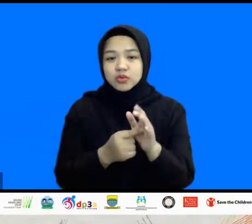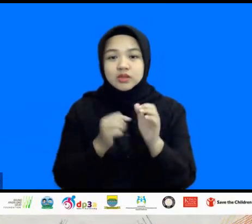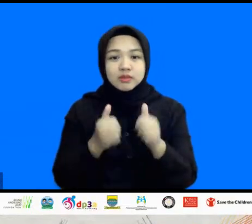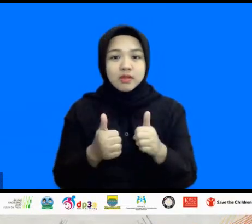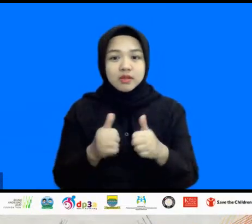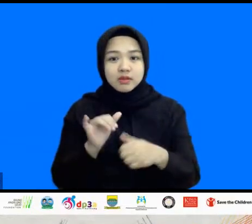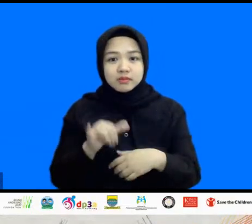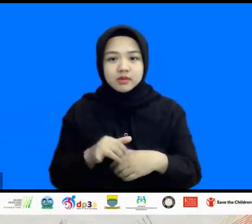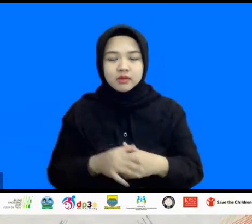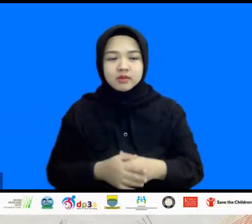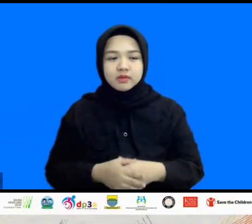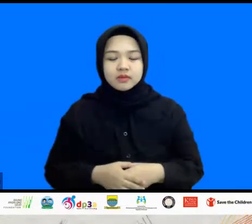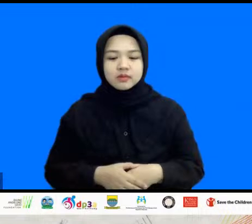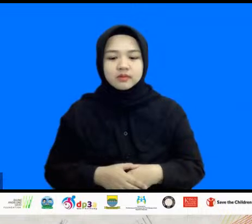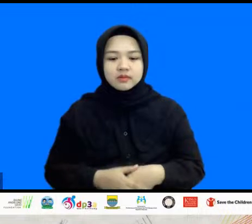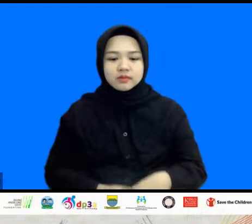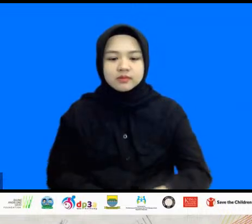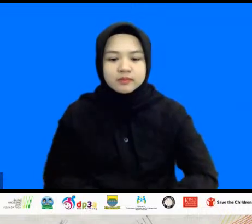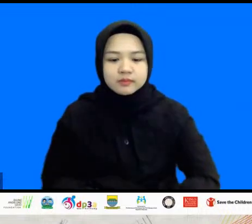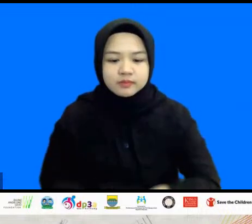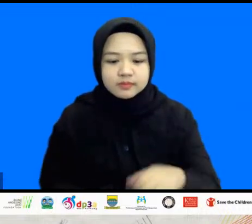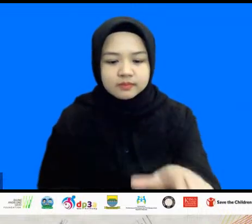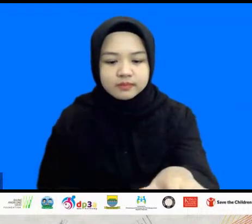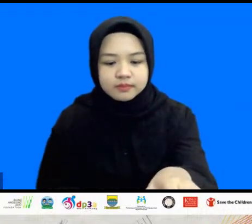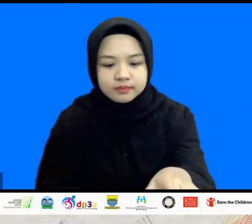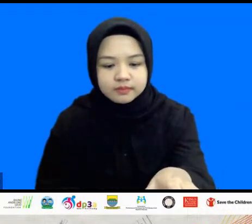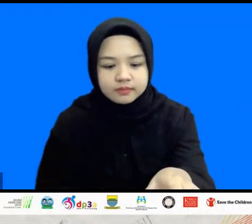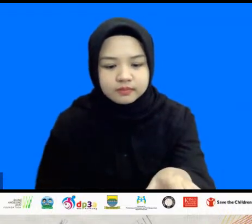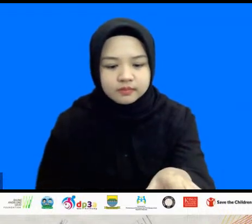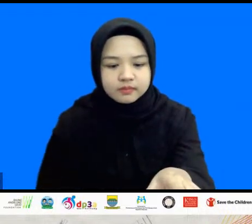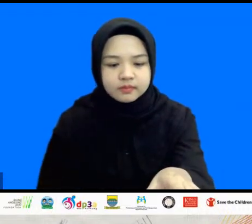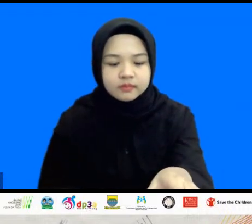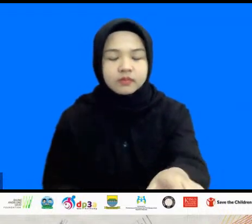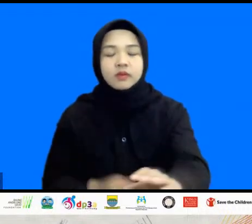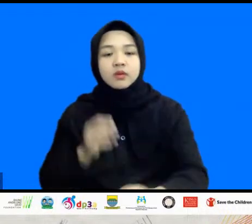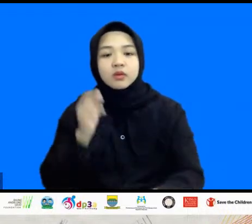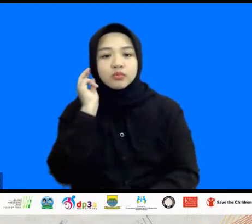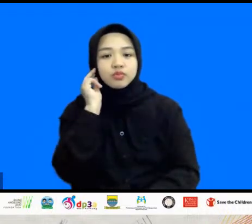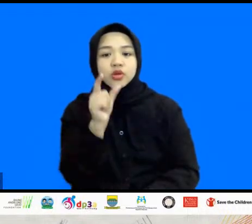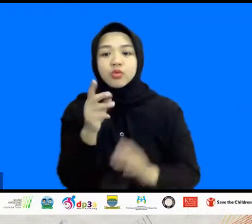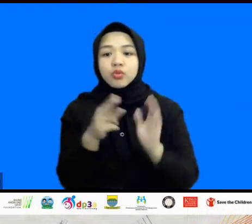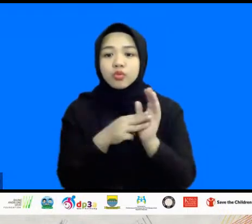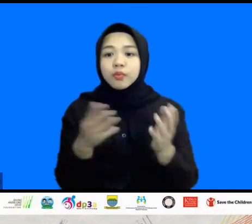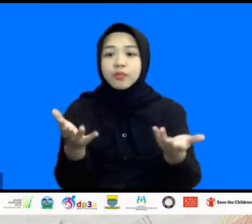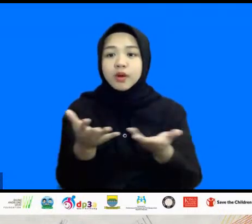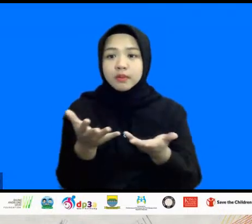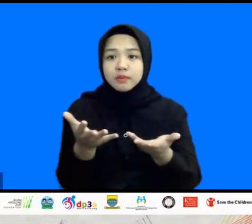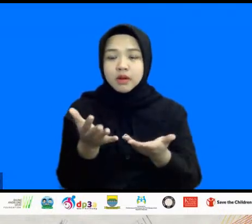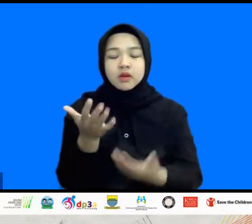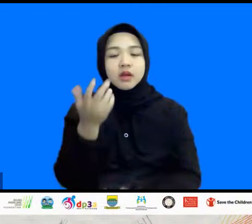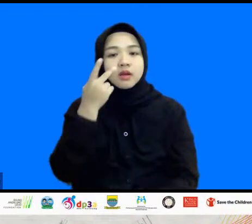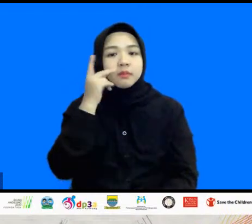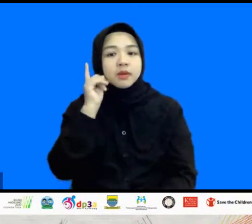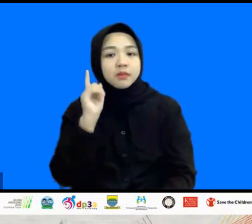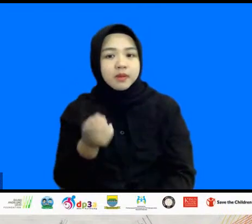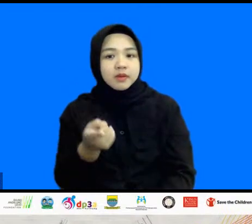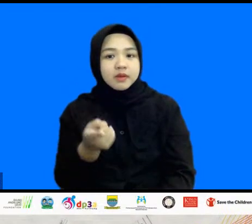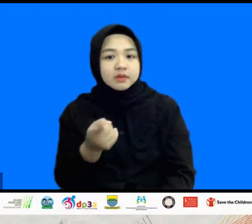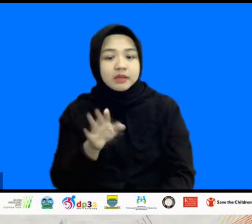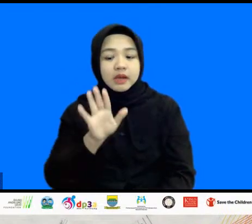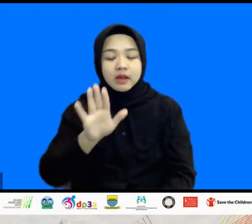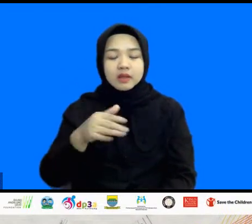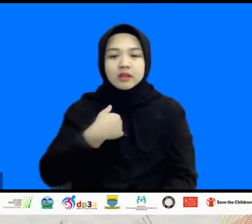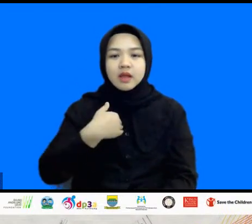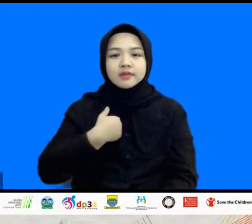Bun. Oke, kalau misalkan dari Bunda sendiri, gimana sih Bun untuk memastikan bahwa nantinya akan